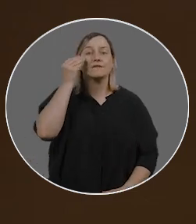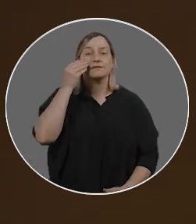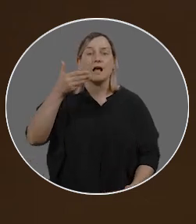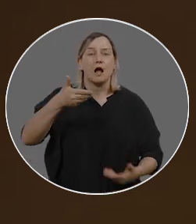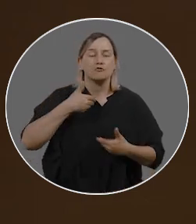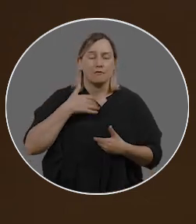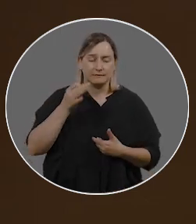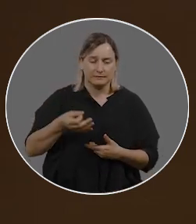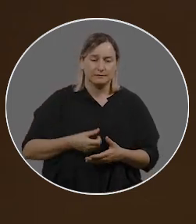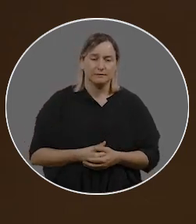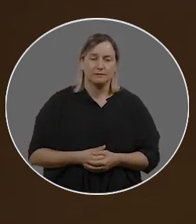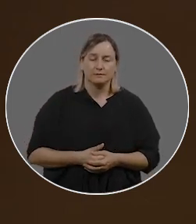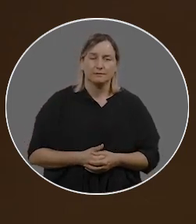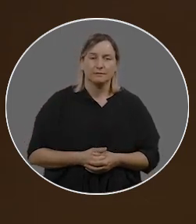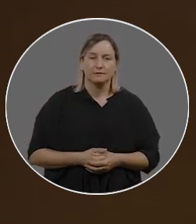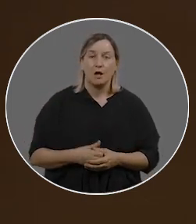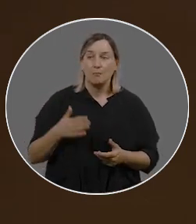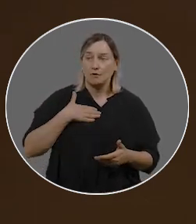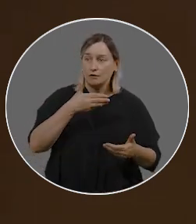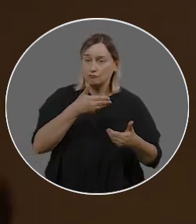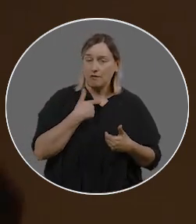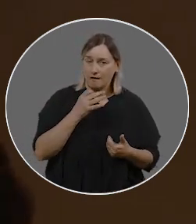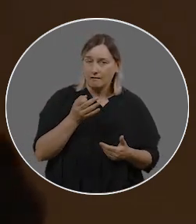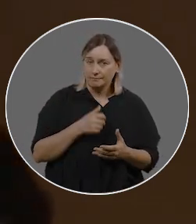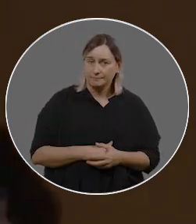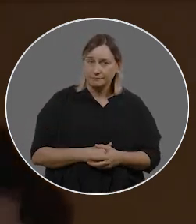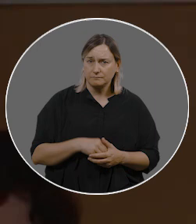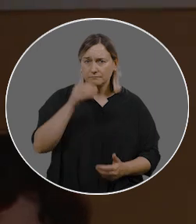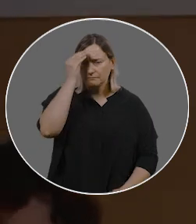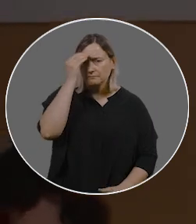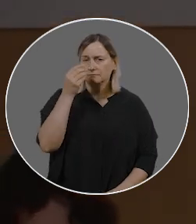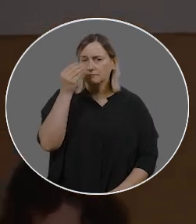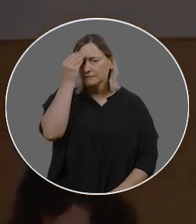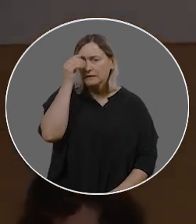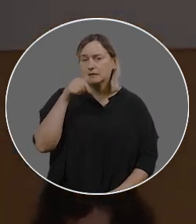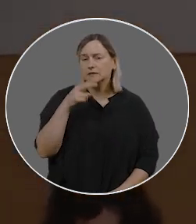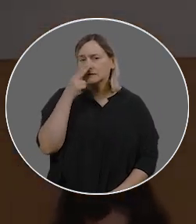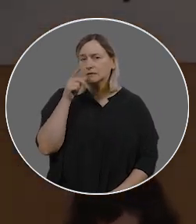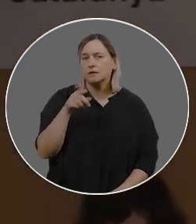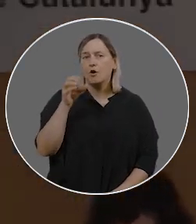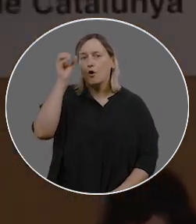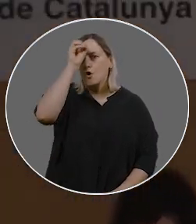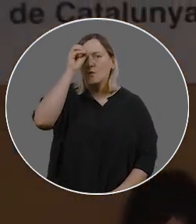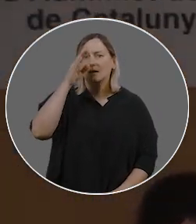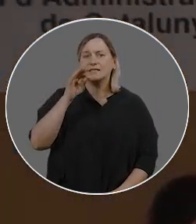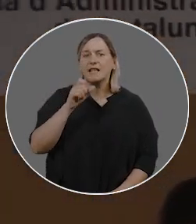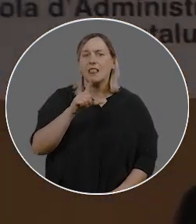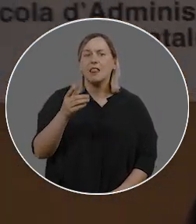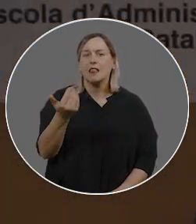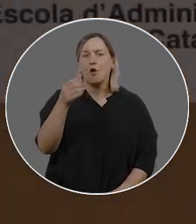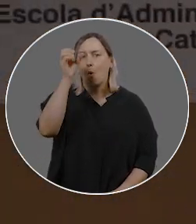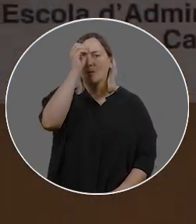molt. Ens pot ajudar. Doncs aquí jo crec que interessaria molt saber l'opinió de la Meritxell.